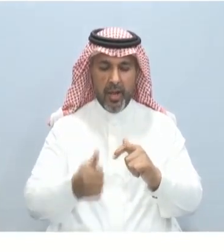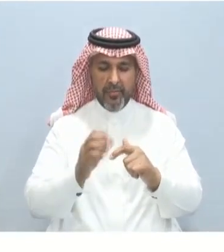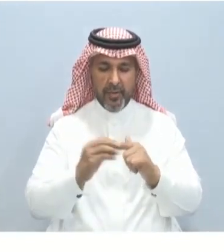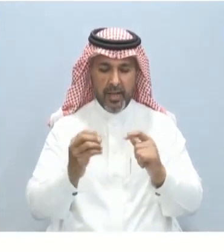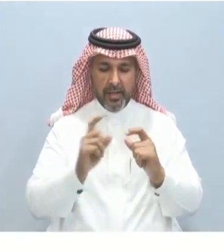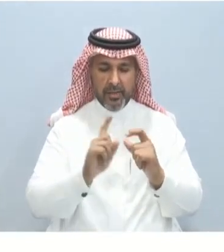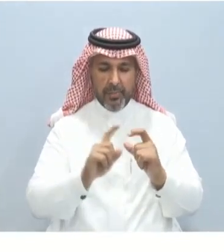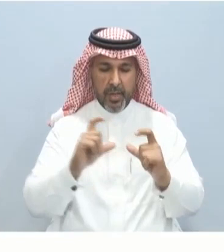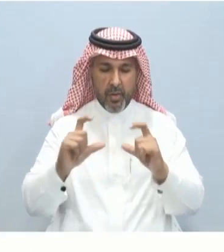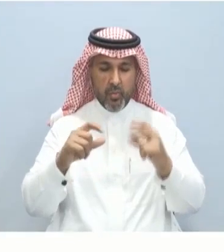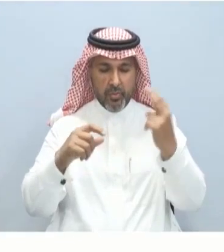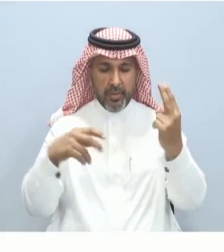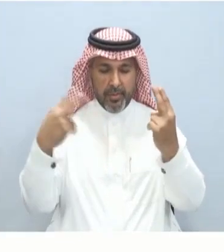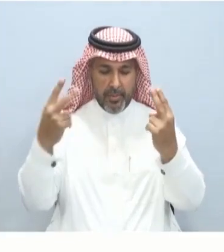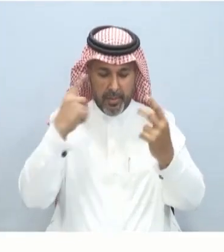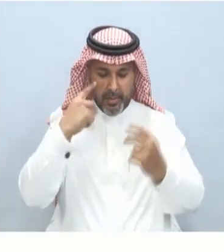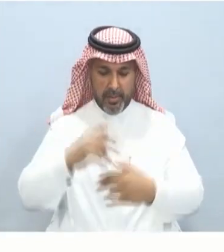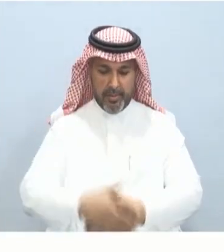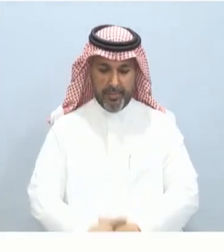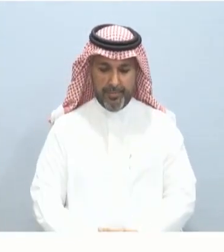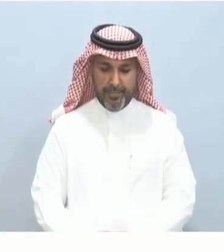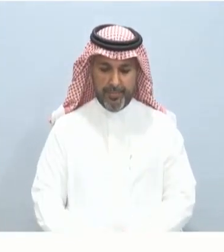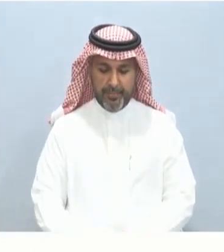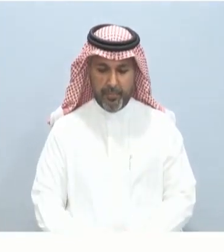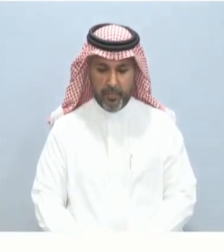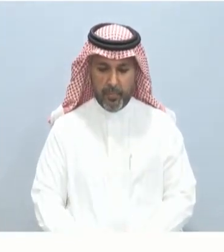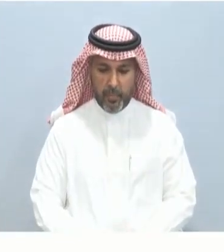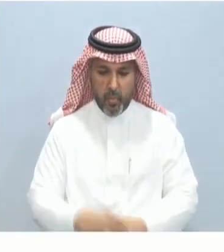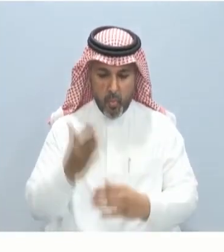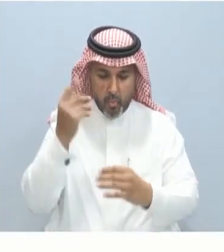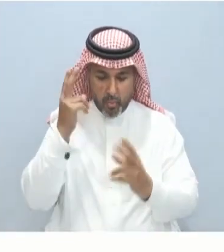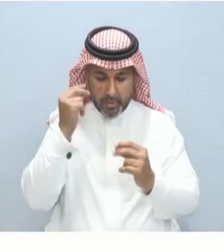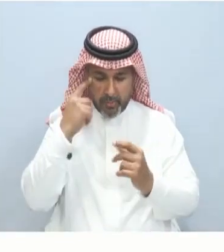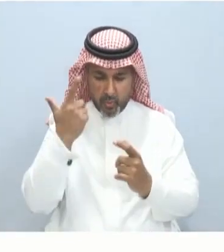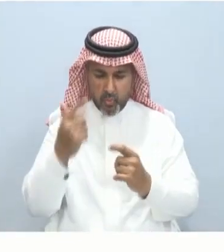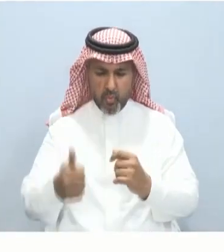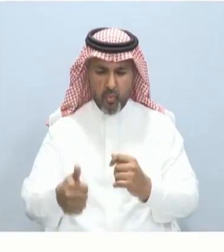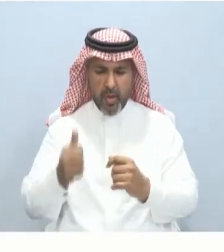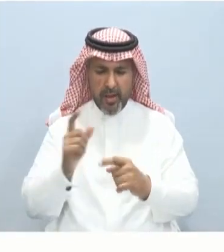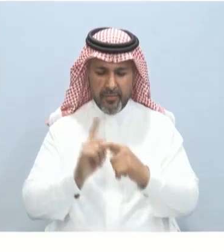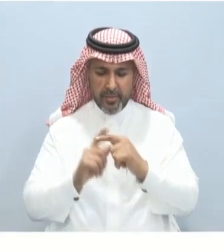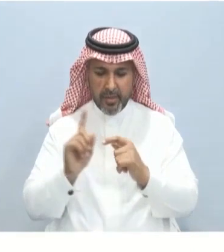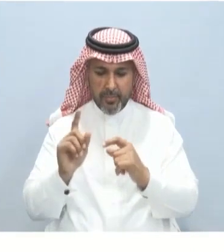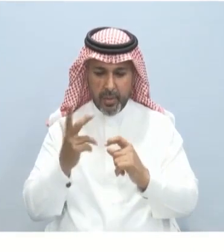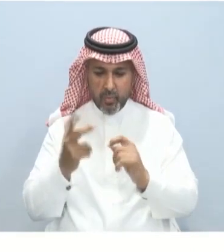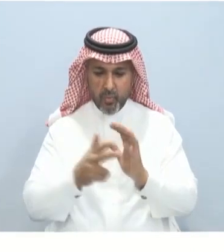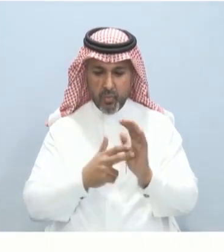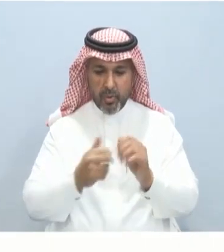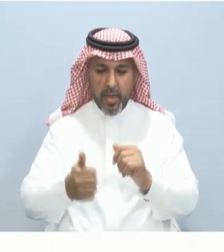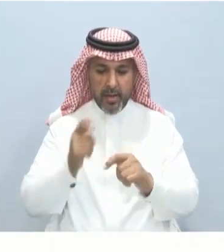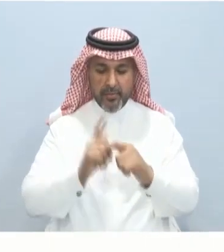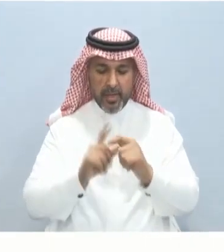الفرق كان طريقه التحليل او ايجاد تحليل المربع الكامل بهذا الشكل نقوم